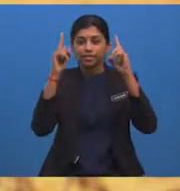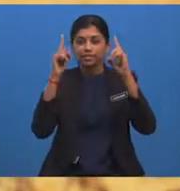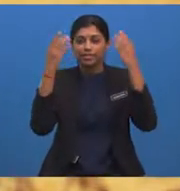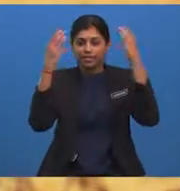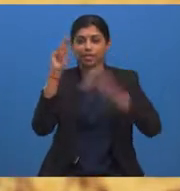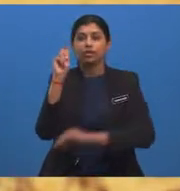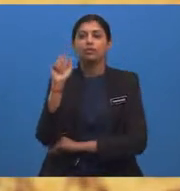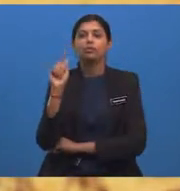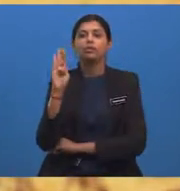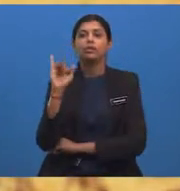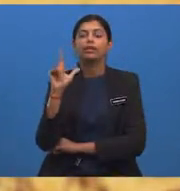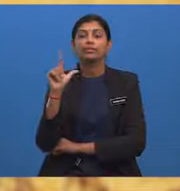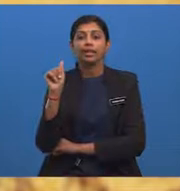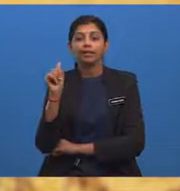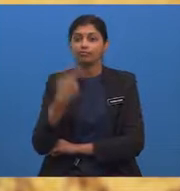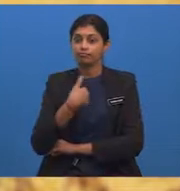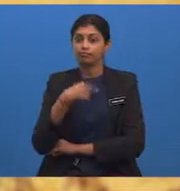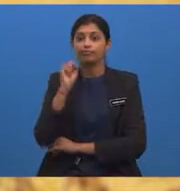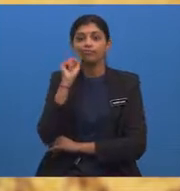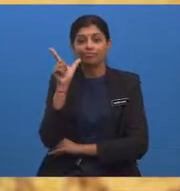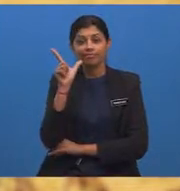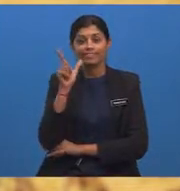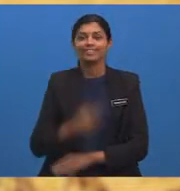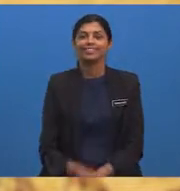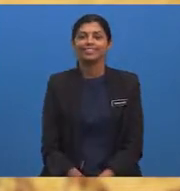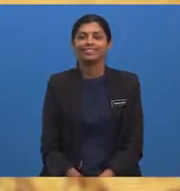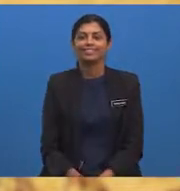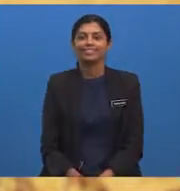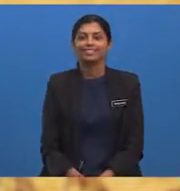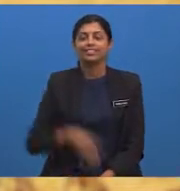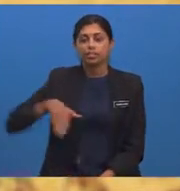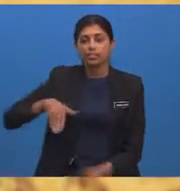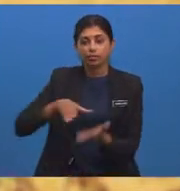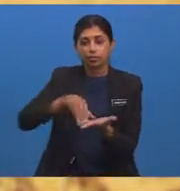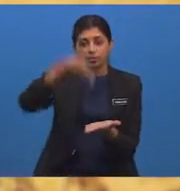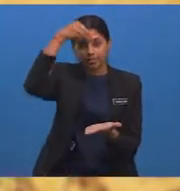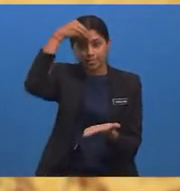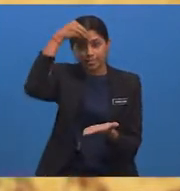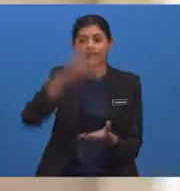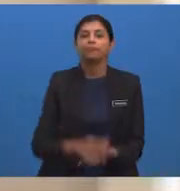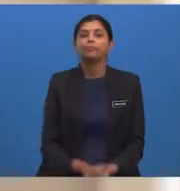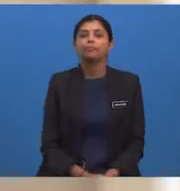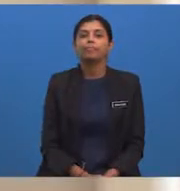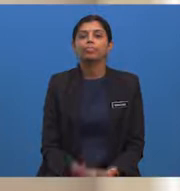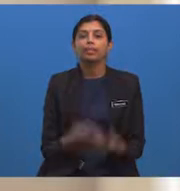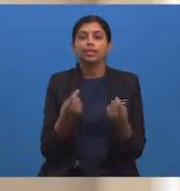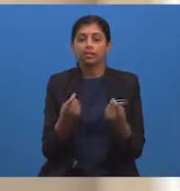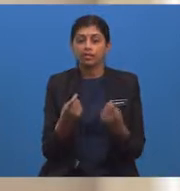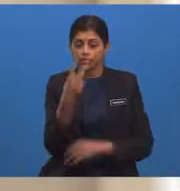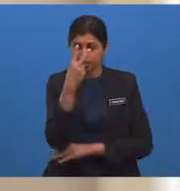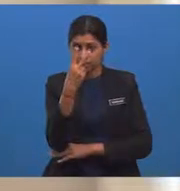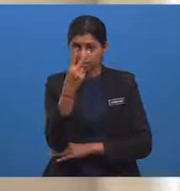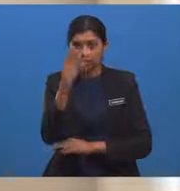Seri Pantai, Kuala Lumpur. Baiklah murid-murid, sebelum kita belajar pada hari ini, cuba murid-murid lihat gambar yang